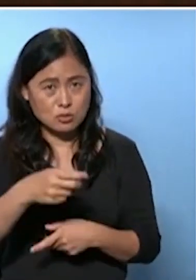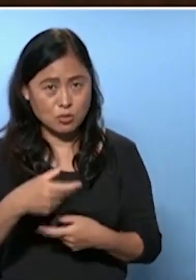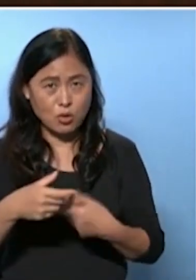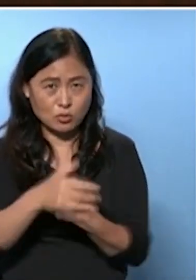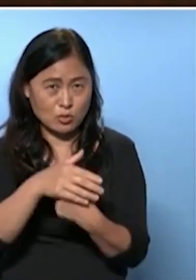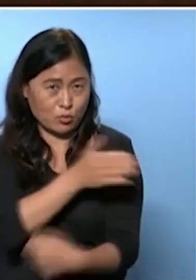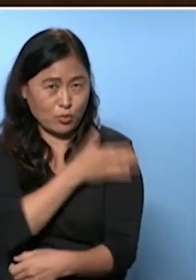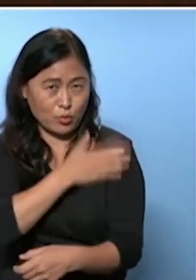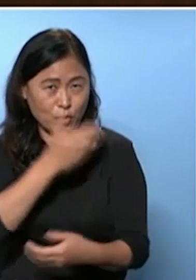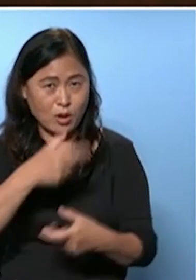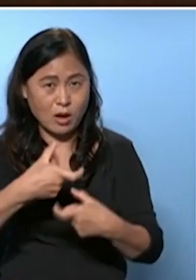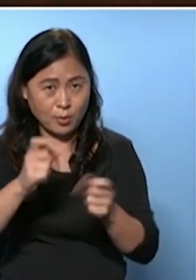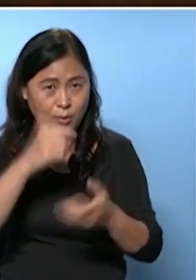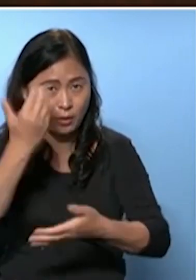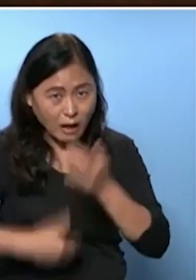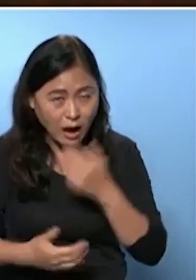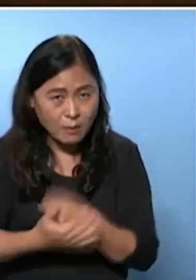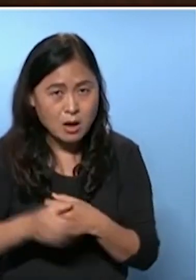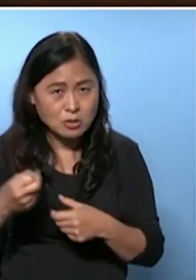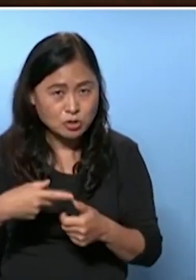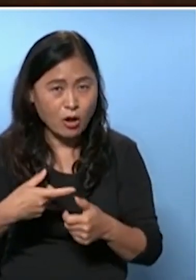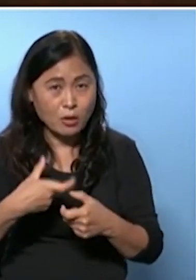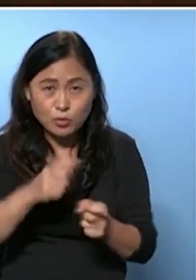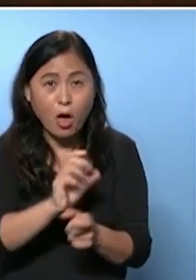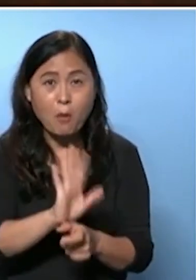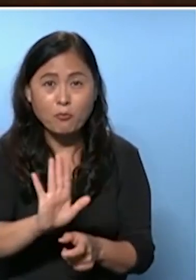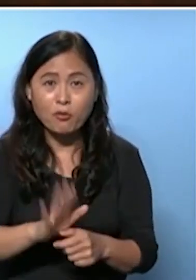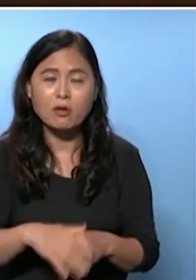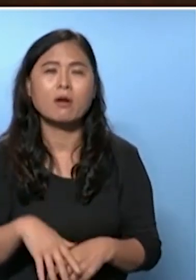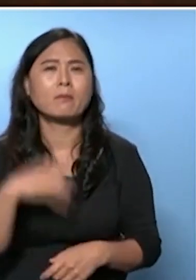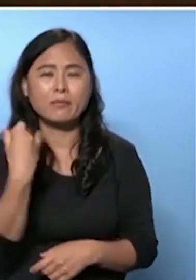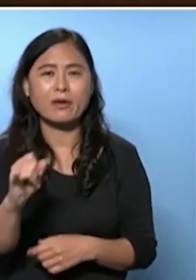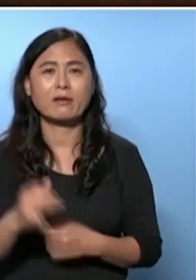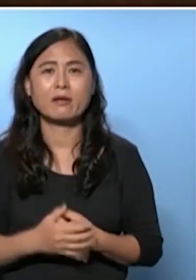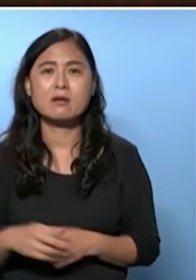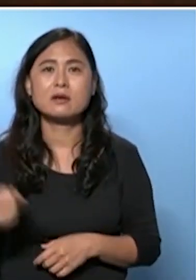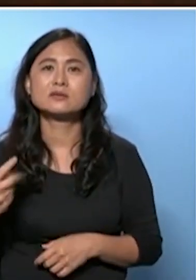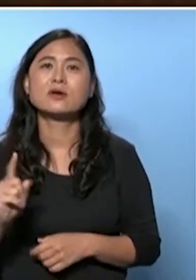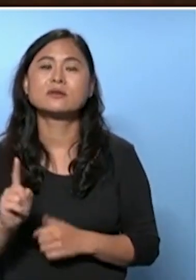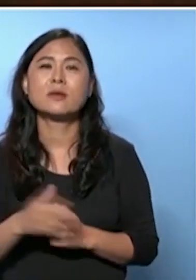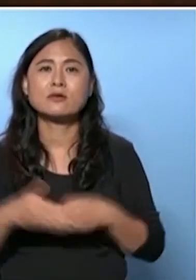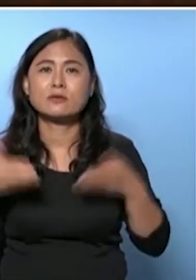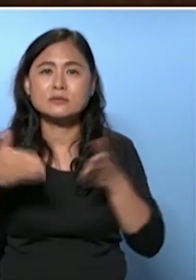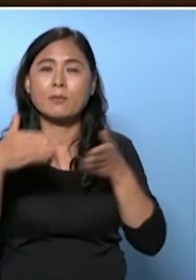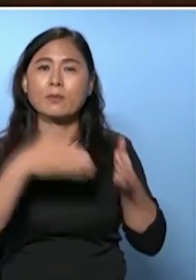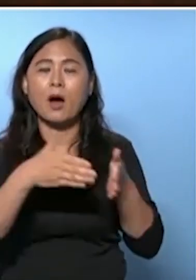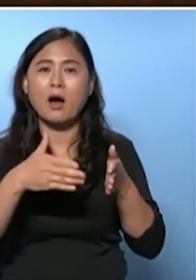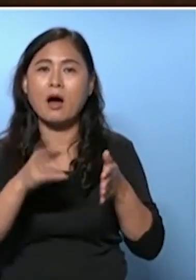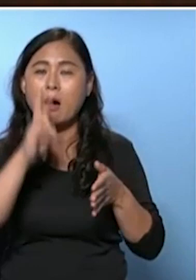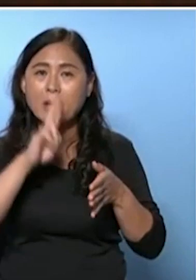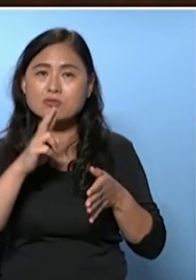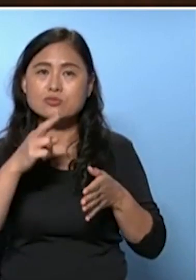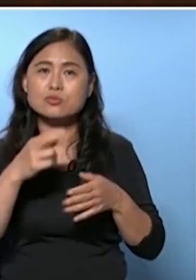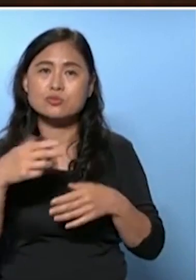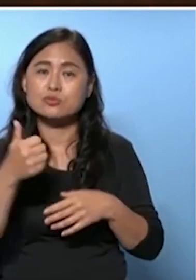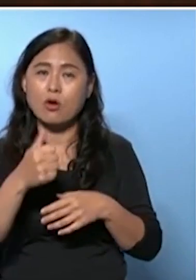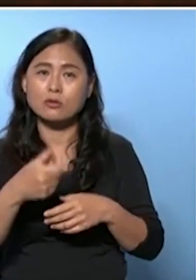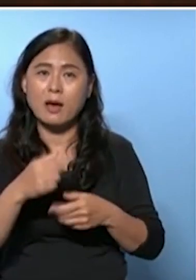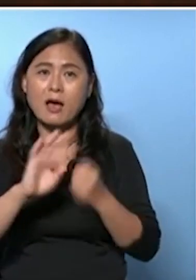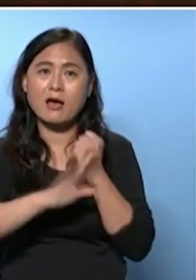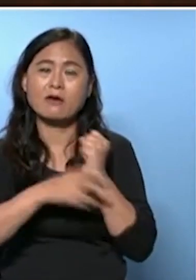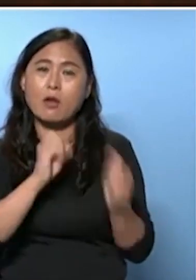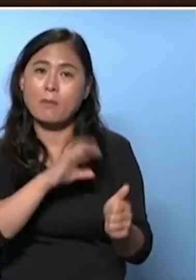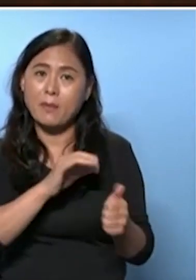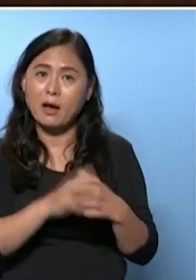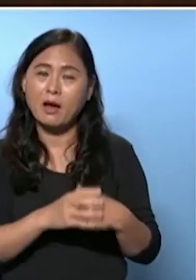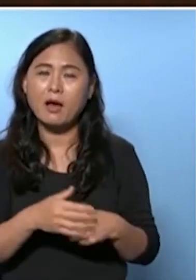員嘅人工，甚至唔出糧俾佢呢？而且呢，佢嗰種做法呢，佢點解要針對秘書長同埋法律顧